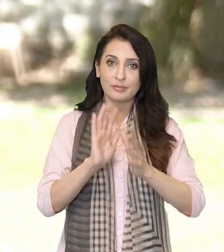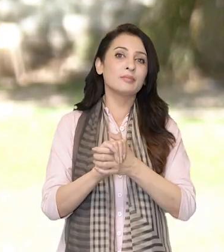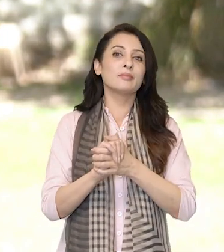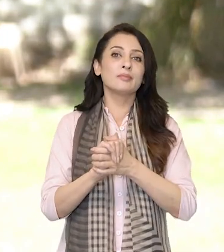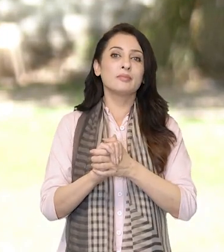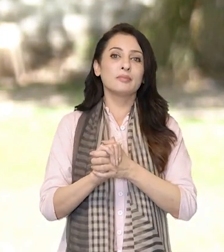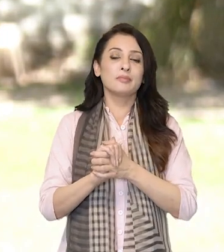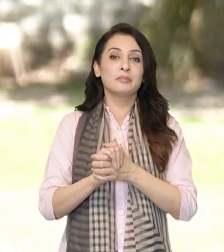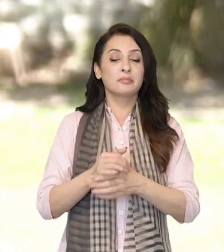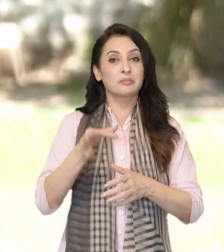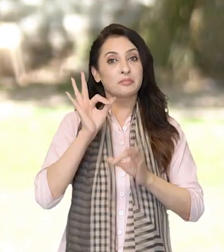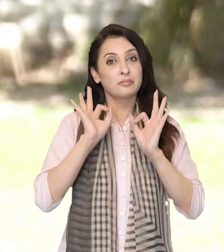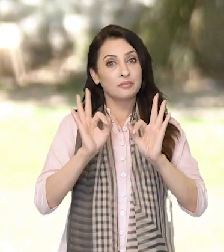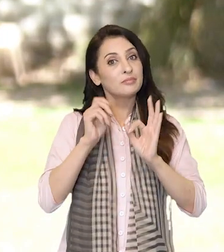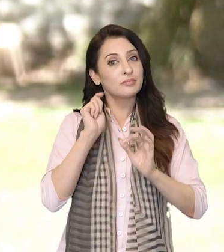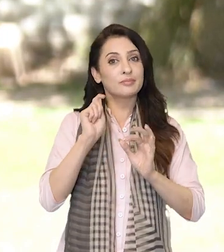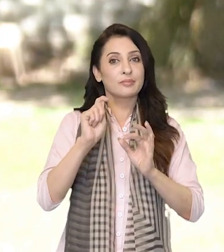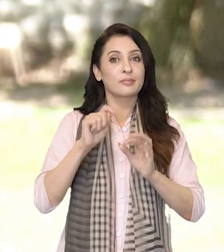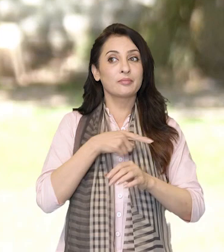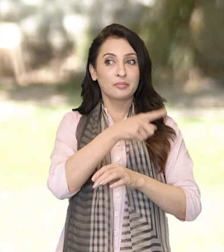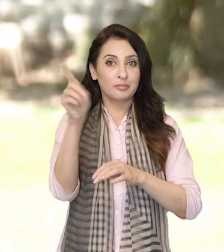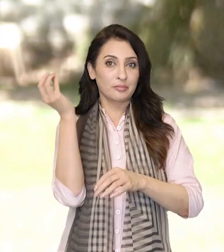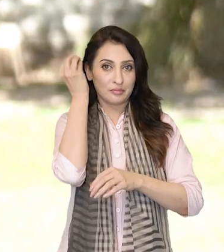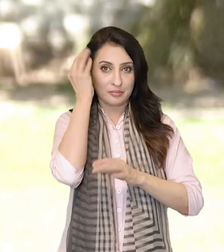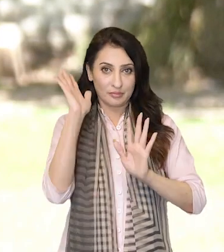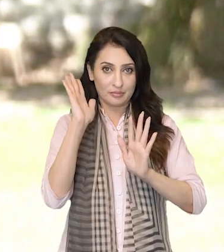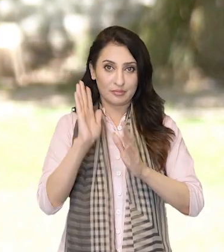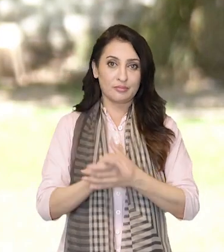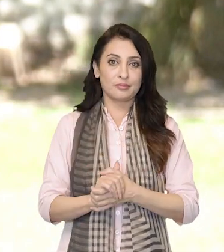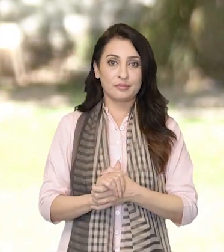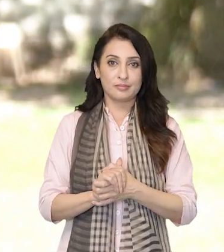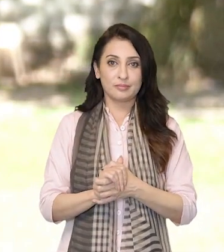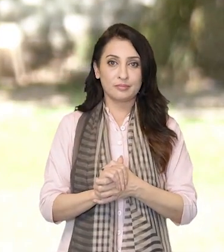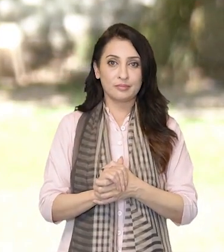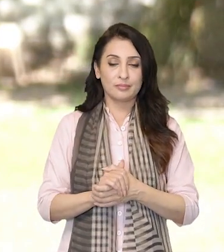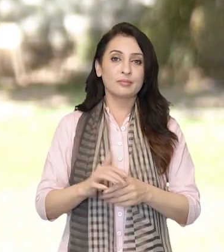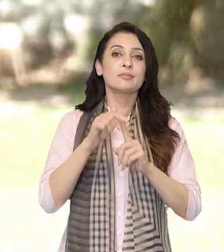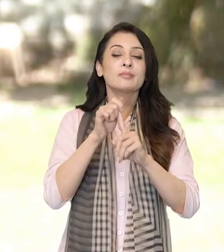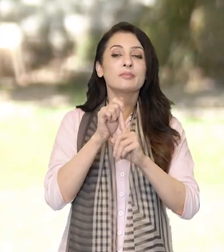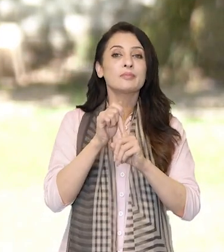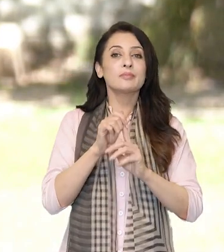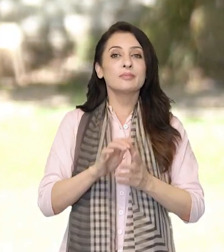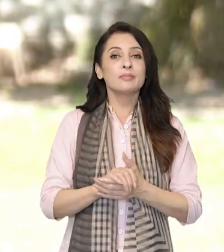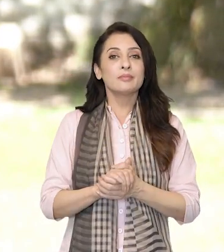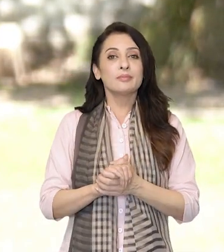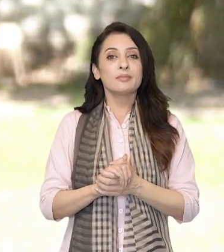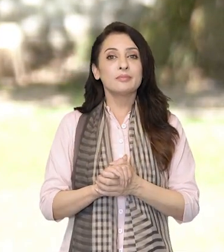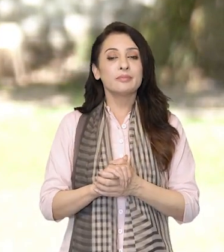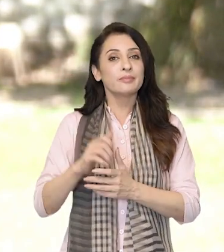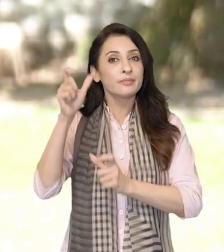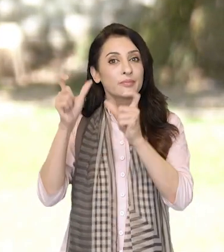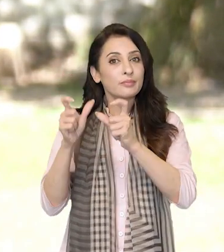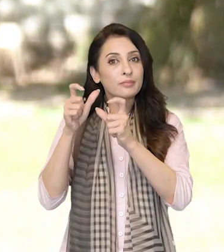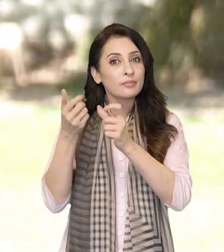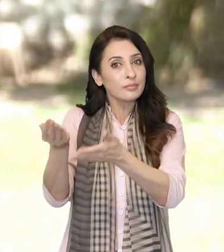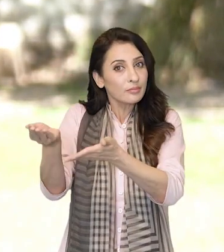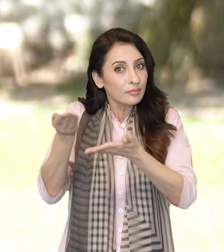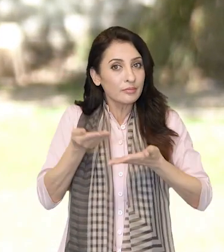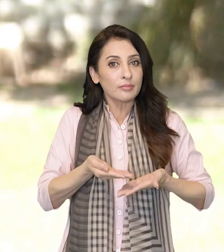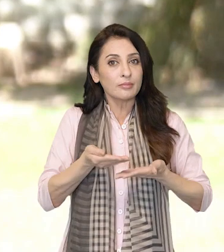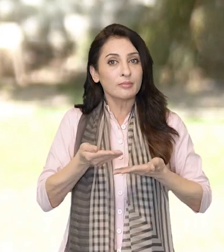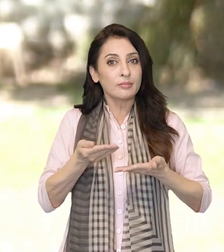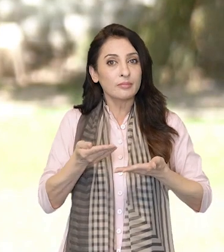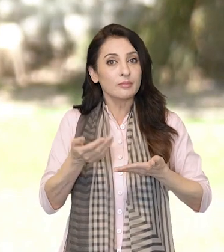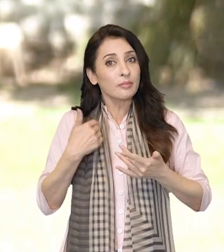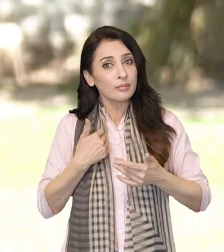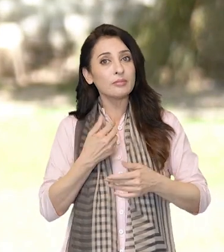अंदर ऐसा काम किया कि लोग रिकग्नाइज़ कर रहे हैं। और सबसे ज़रूरी चीज़ ये है कि लोग ख़ुद आगे बढ़